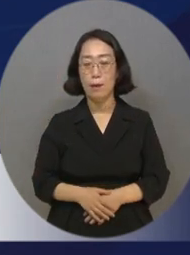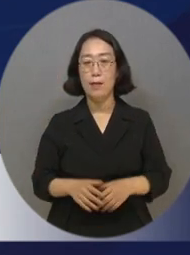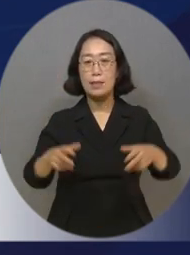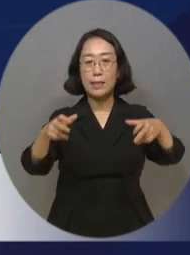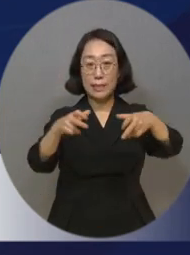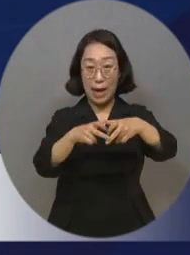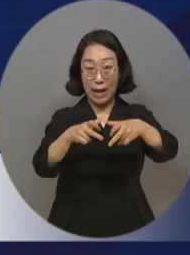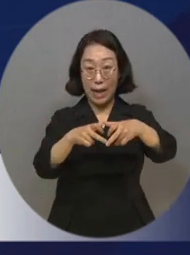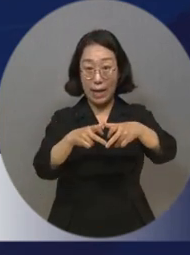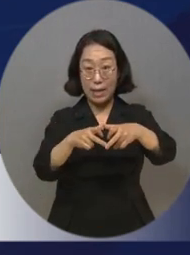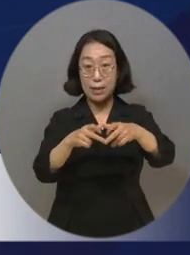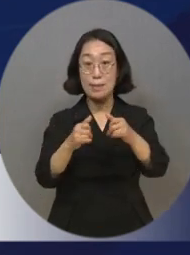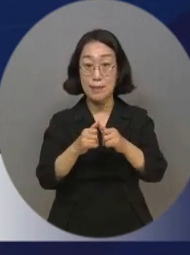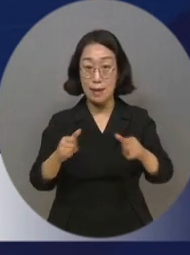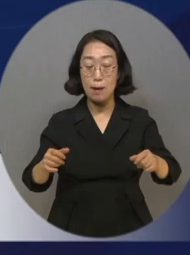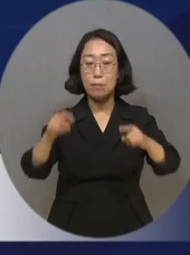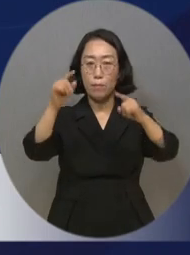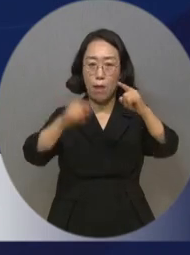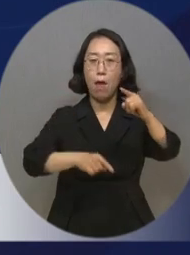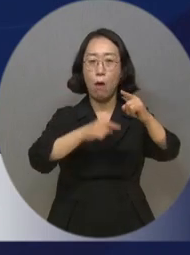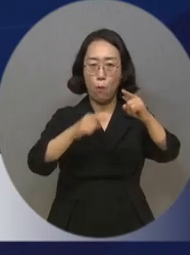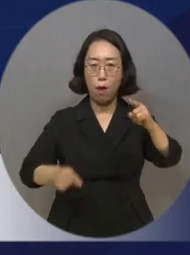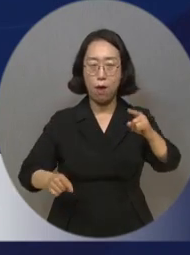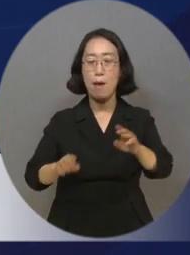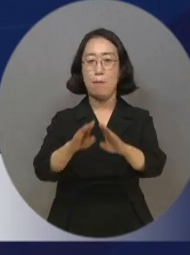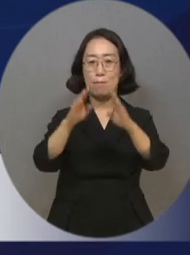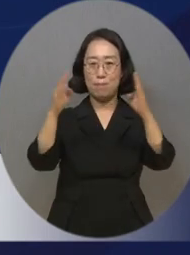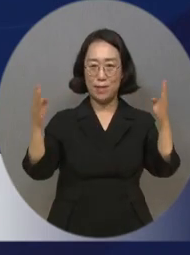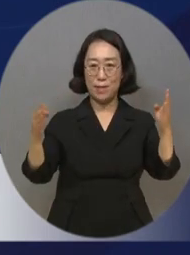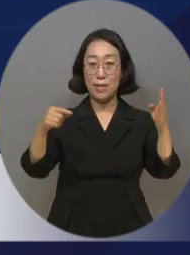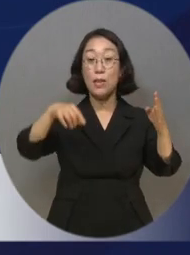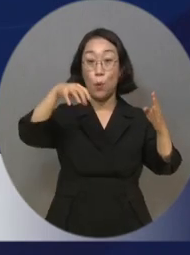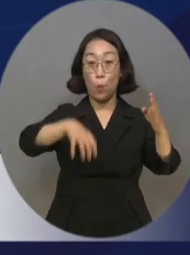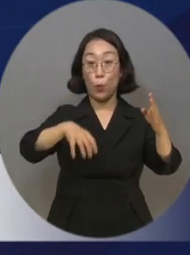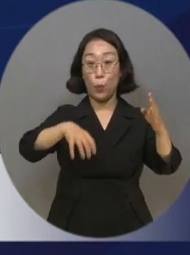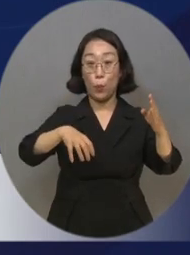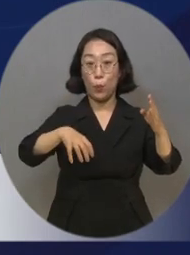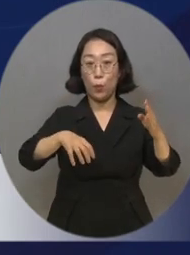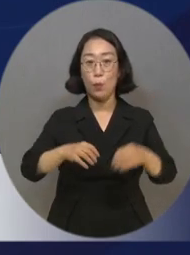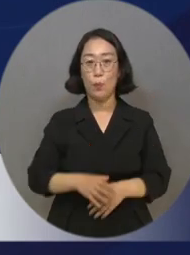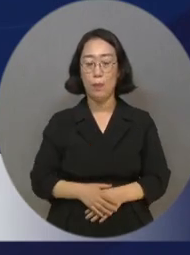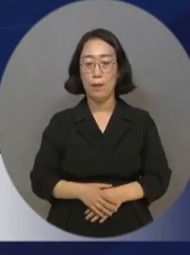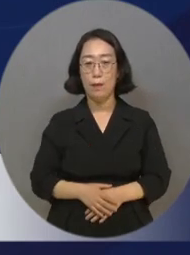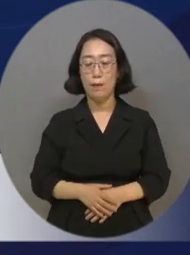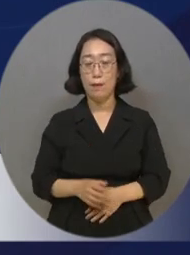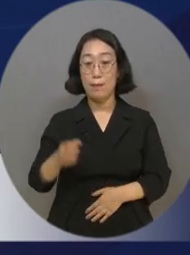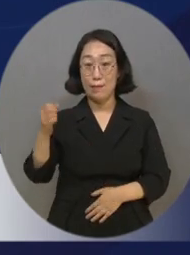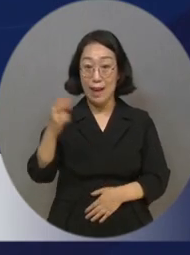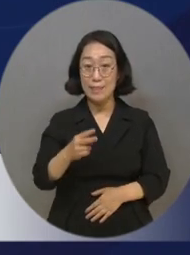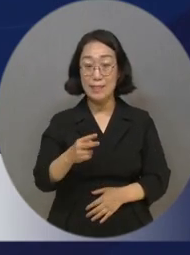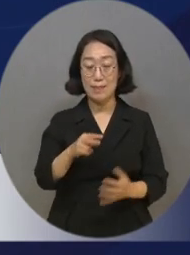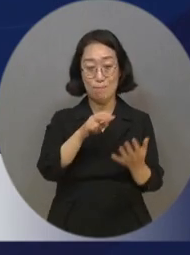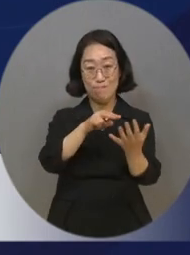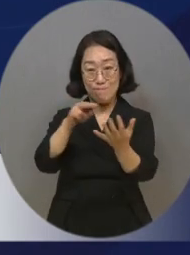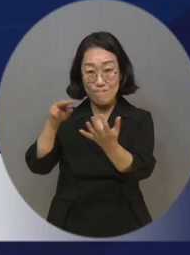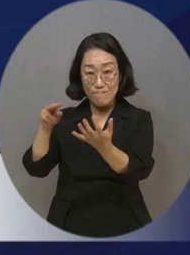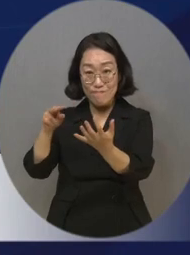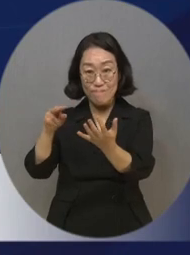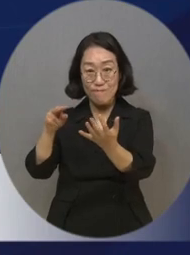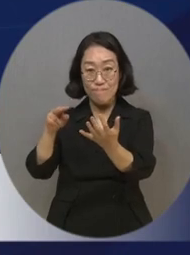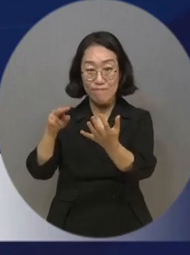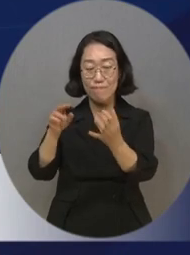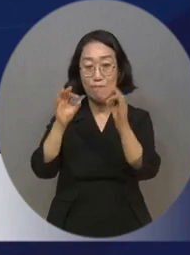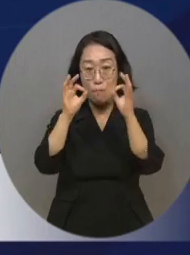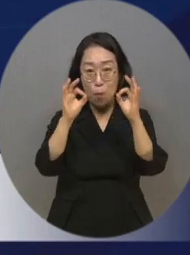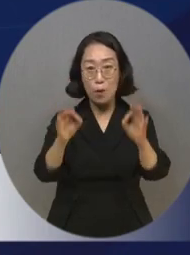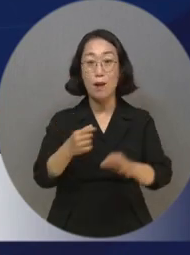전라남도 장애인 체육대회가 바로 이곳 완도에서 개최가 됩니다. 그때에도